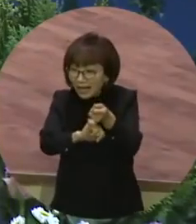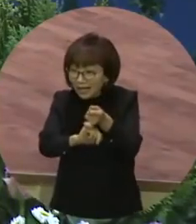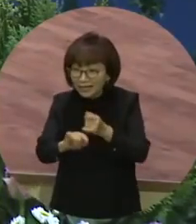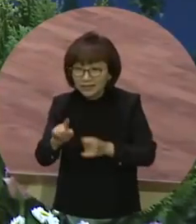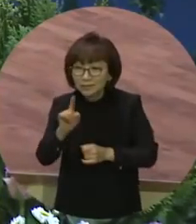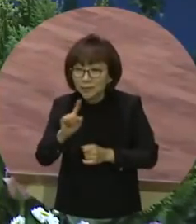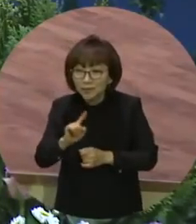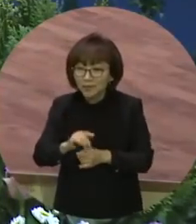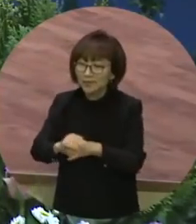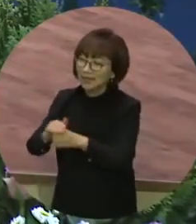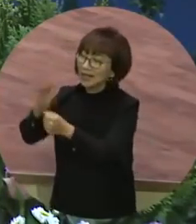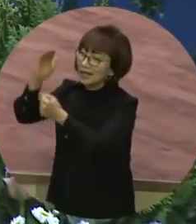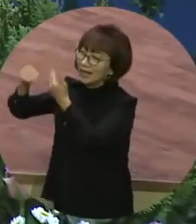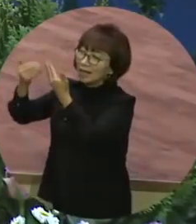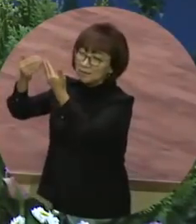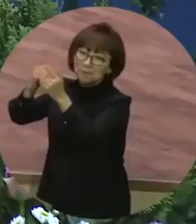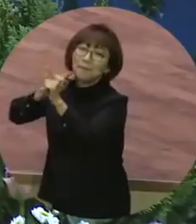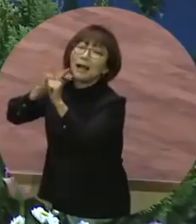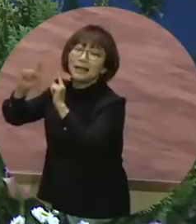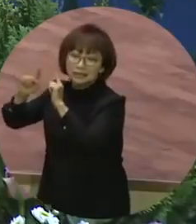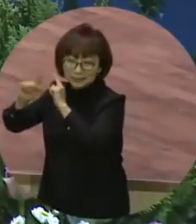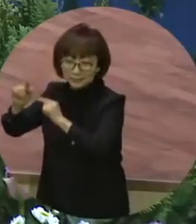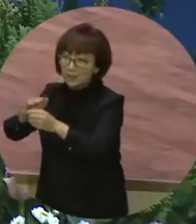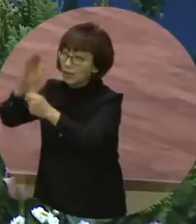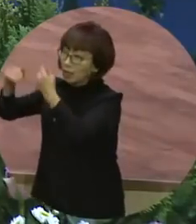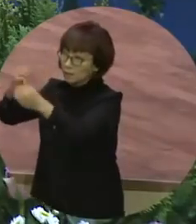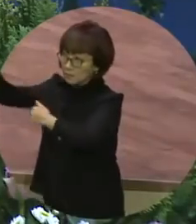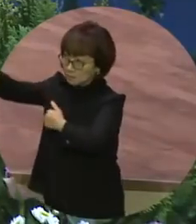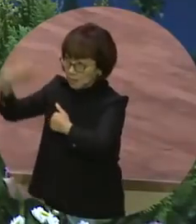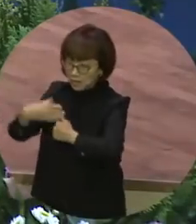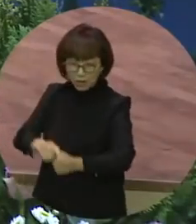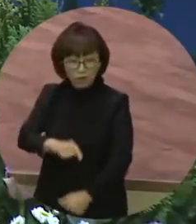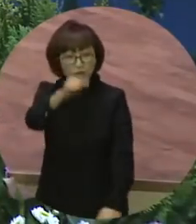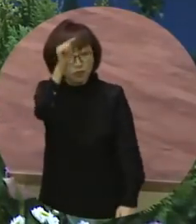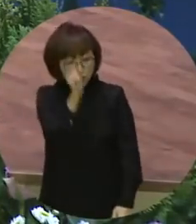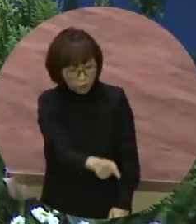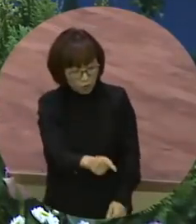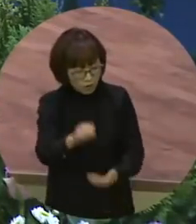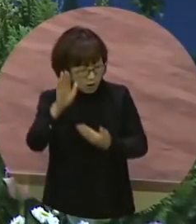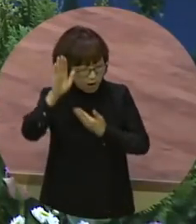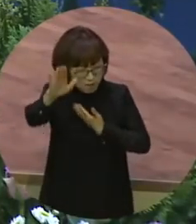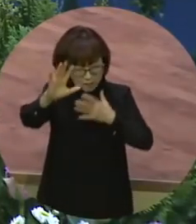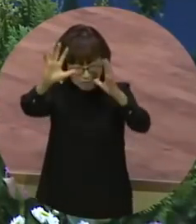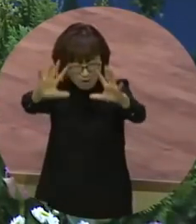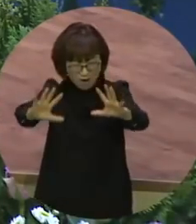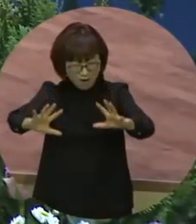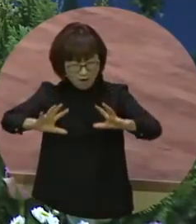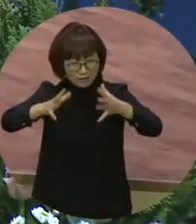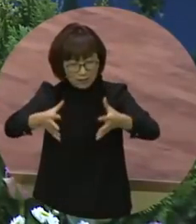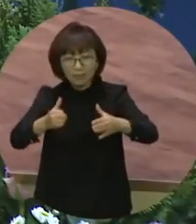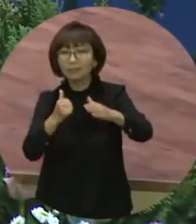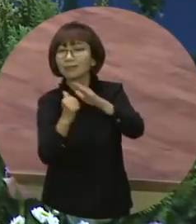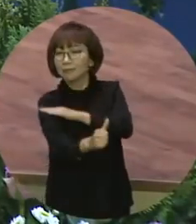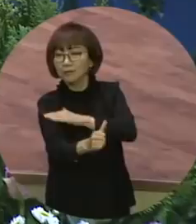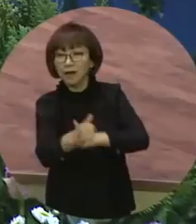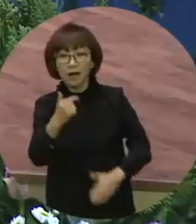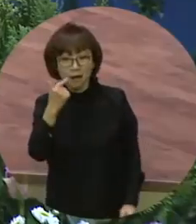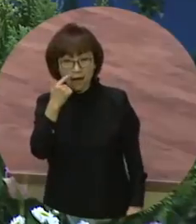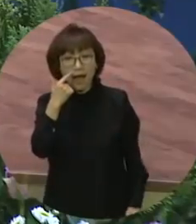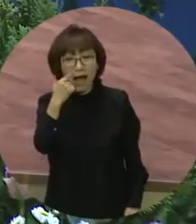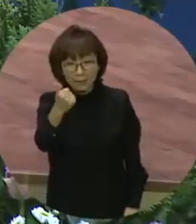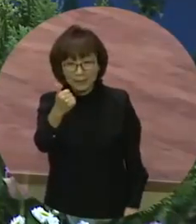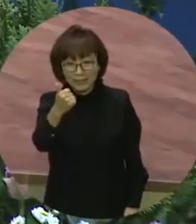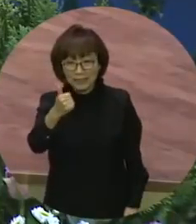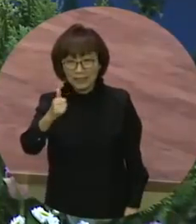아브라함에게 하나님의 말씀에 너는 열국의 아비가 될 것이다. 열국의 아비. 전